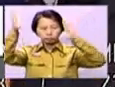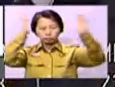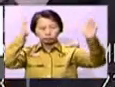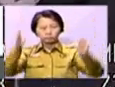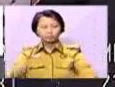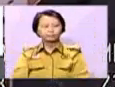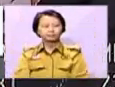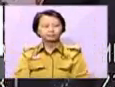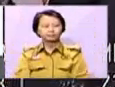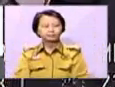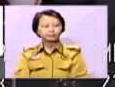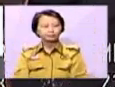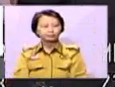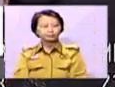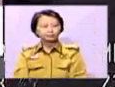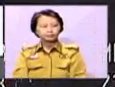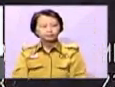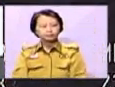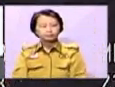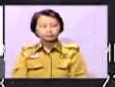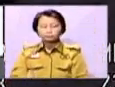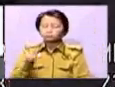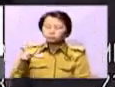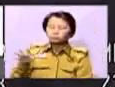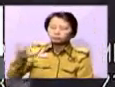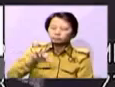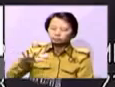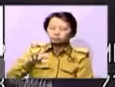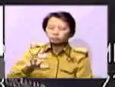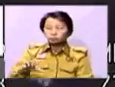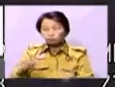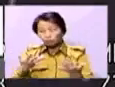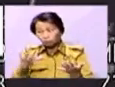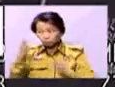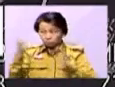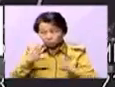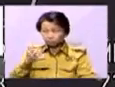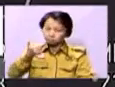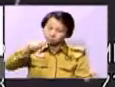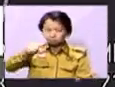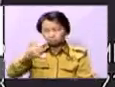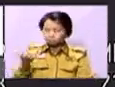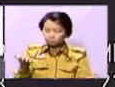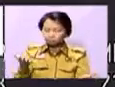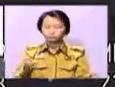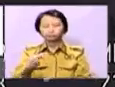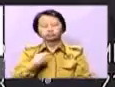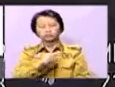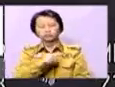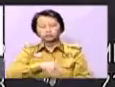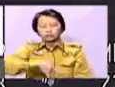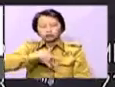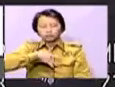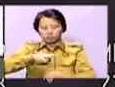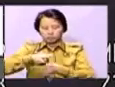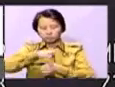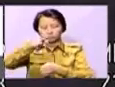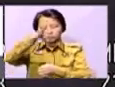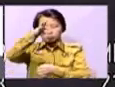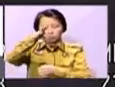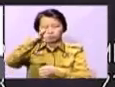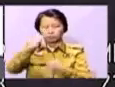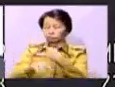Sri, apakah jangkaan Dato' Sri keputusan perlawanan pada malam ini? Kita rasa dengan semangat yang ada